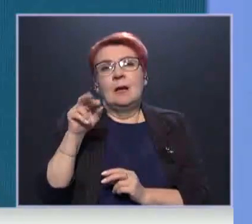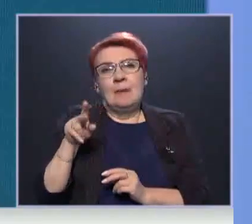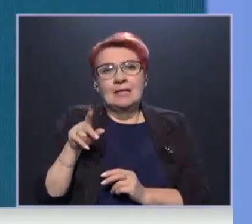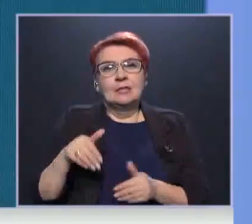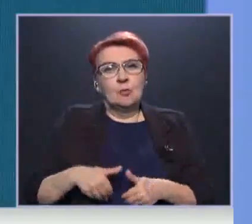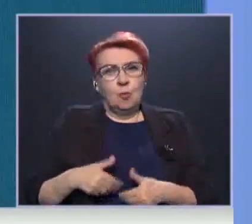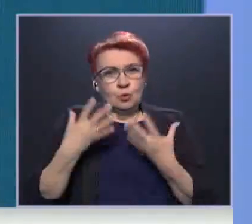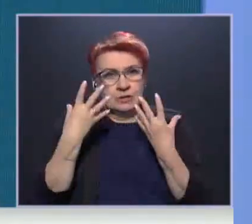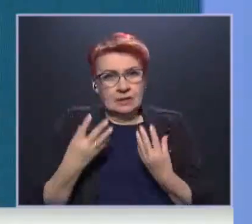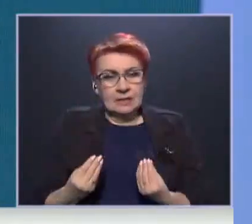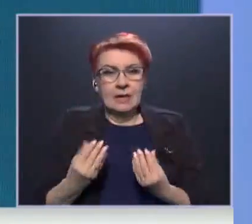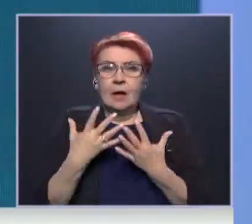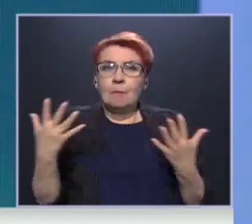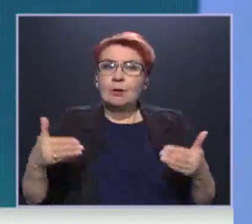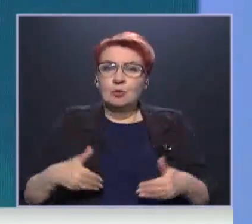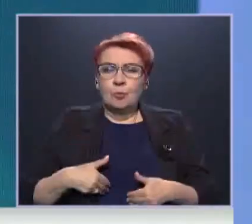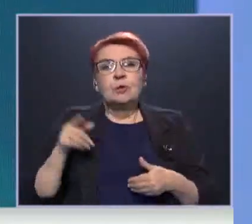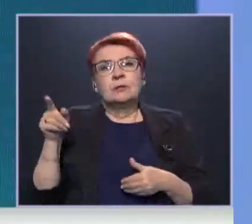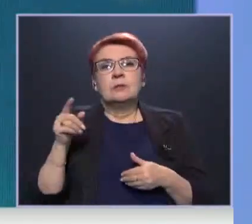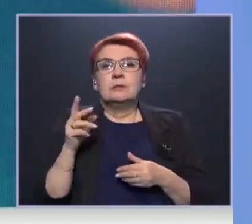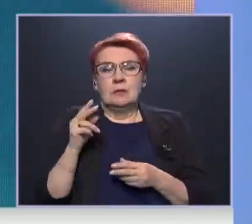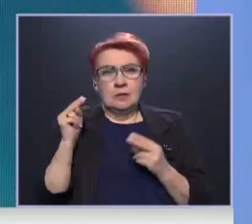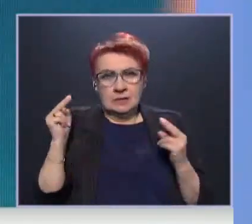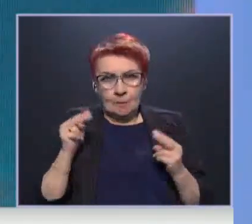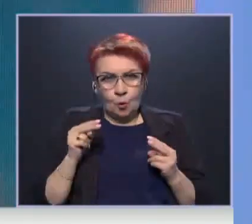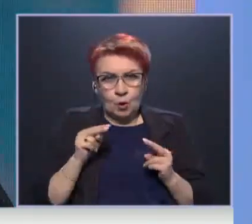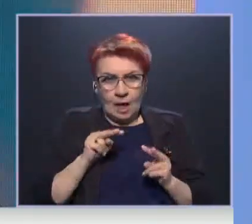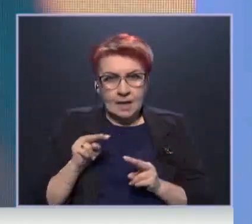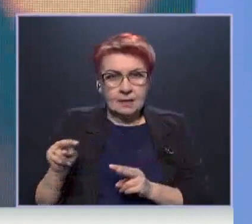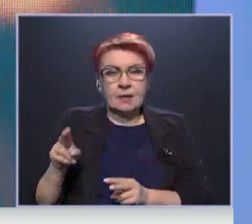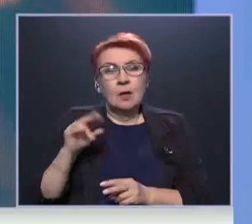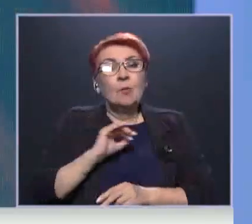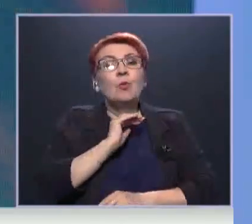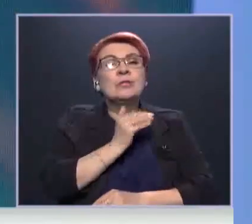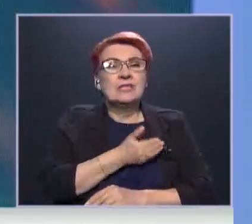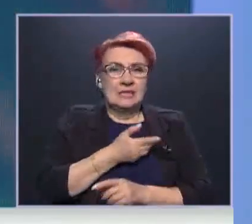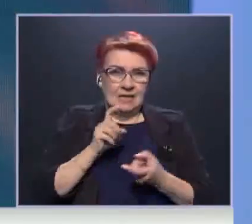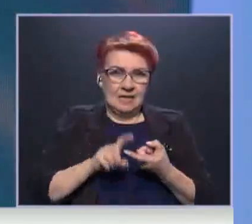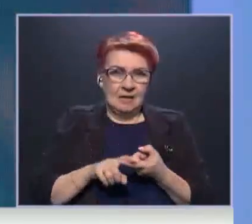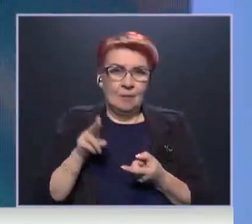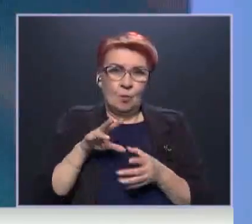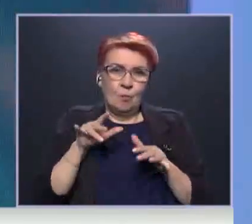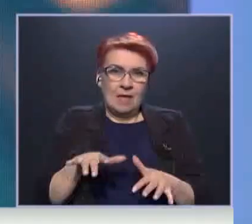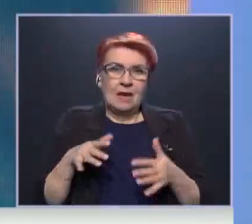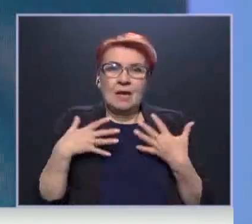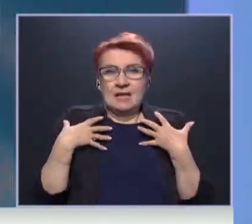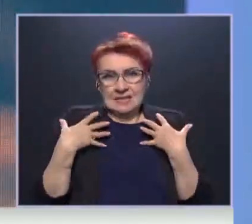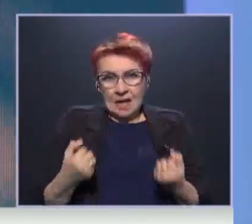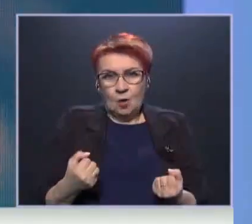дни, большие посты, соблюдает, ну, естественно, по силам, по той мере здоровья,